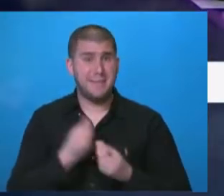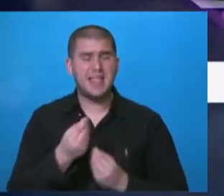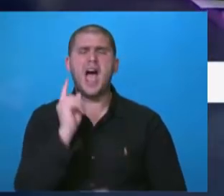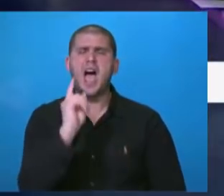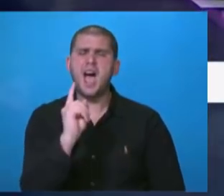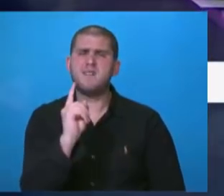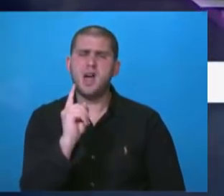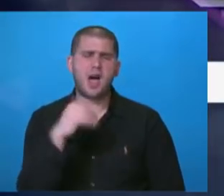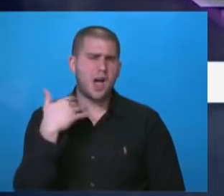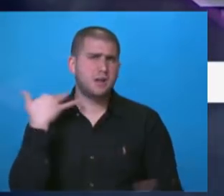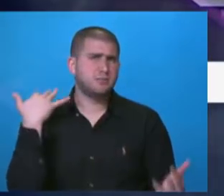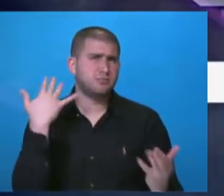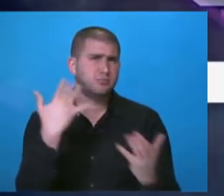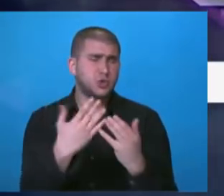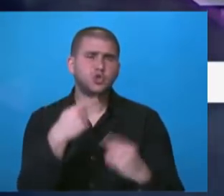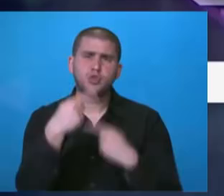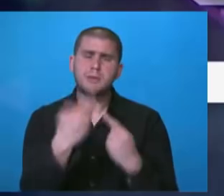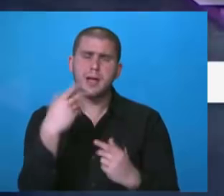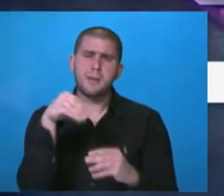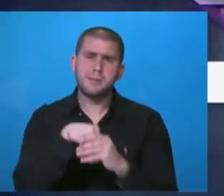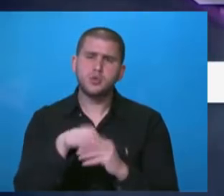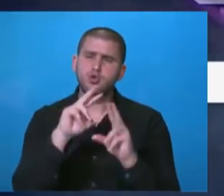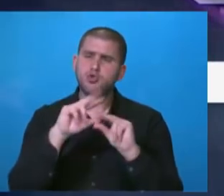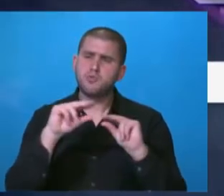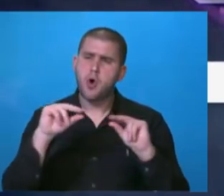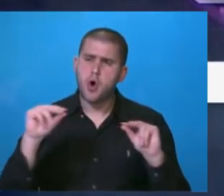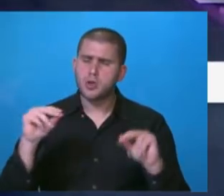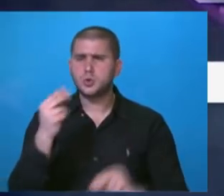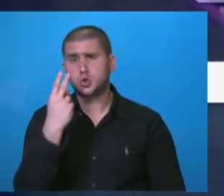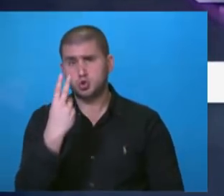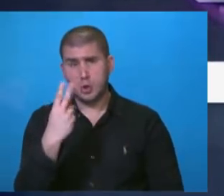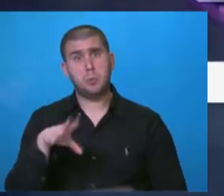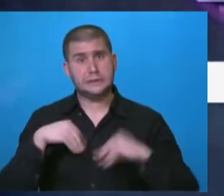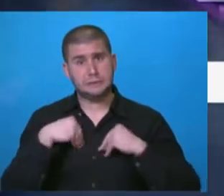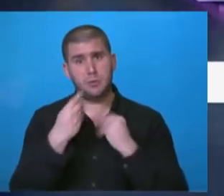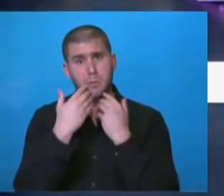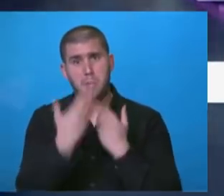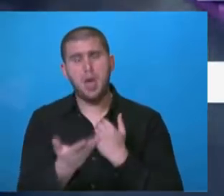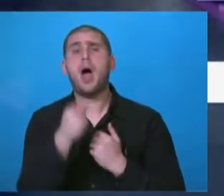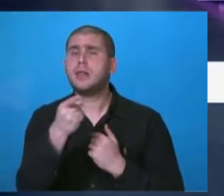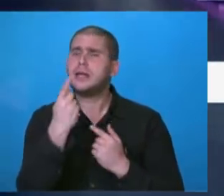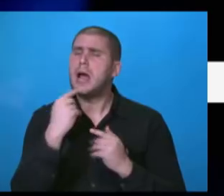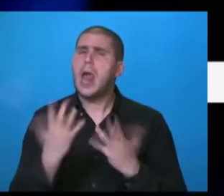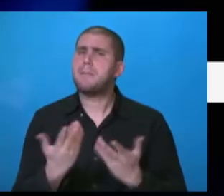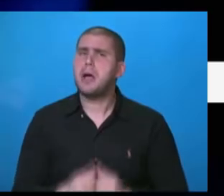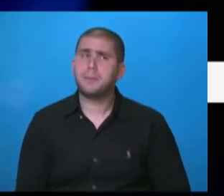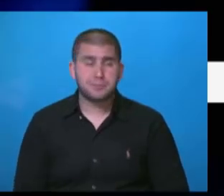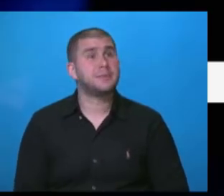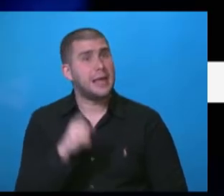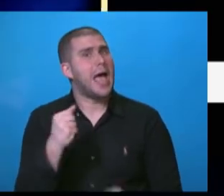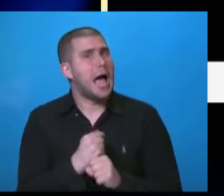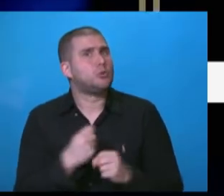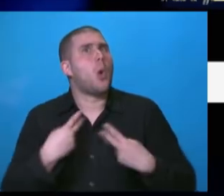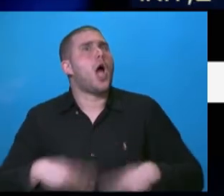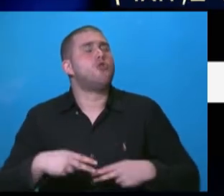זאת, אחרי שנים שזה היה במסגרת שמועות, שניים האלה מוכנים לדבר איתך. אתה יכול להבין למה? אז קודם כל עושים את זה בחשש